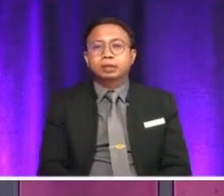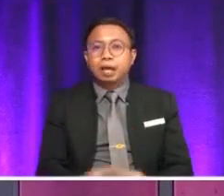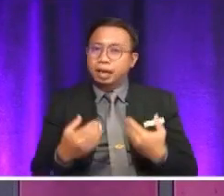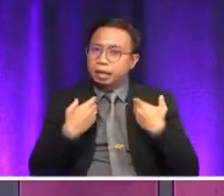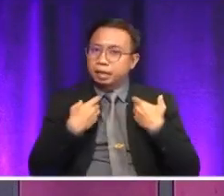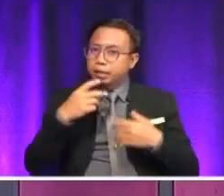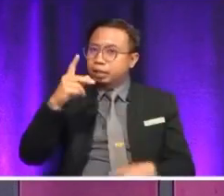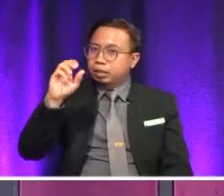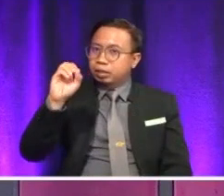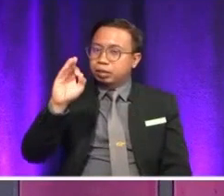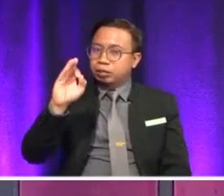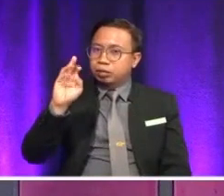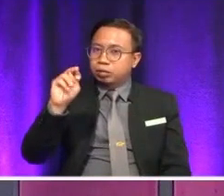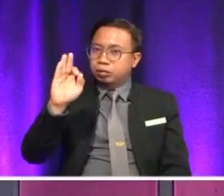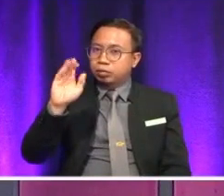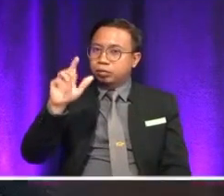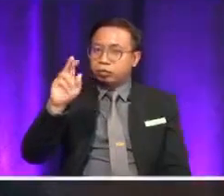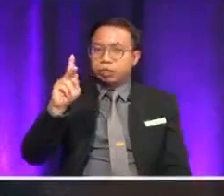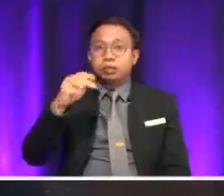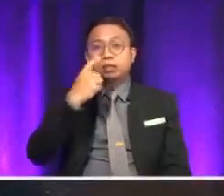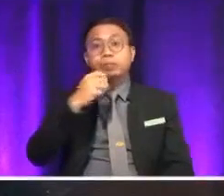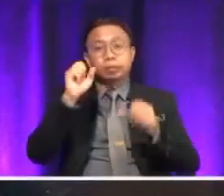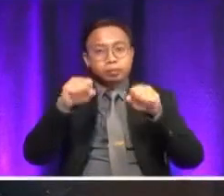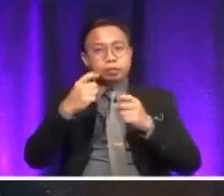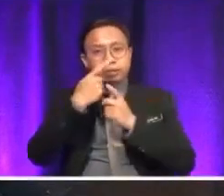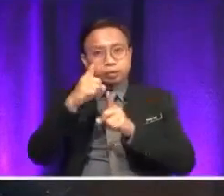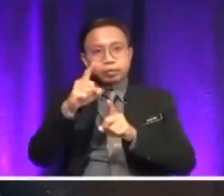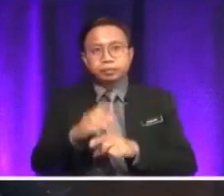konflik kat situ. So macam mana nak selesaikan? Siapa boleh jawab?